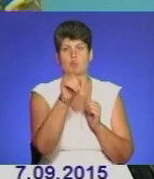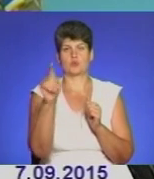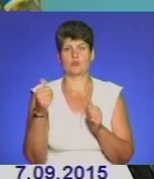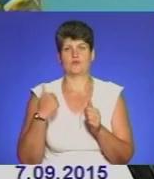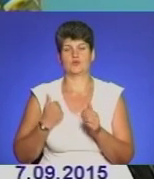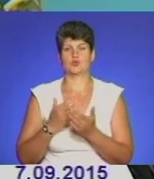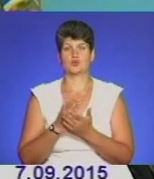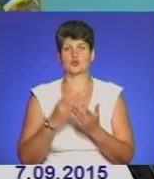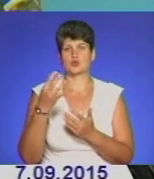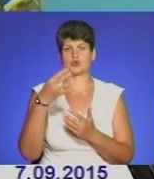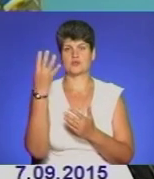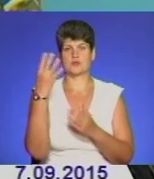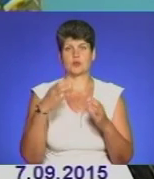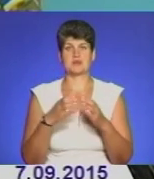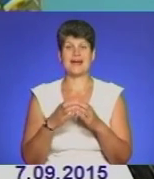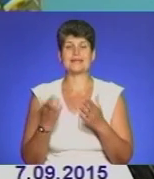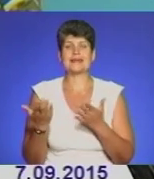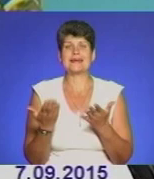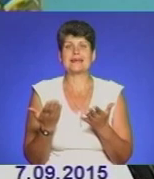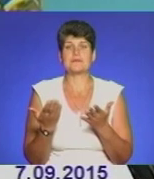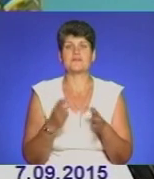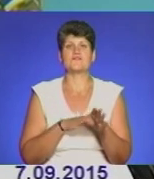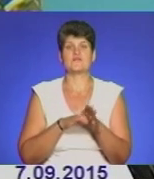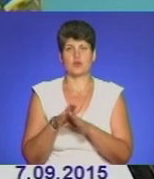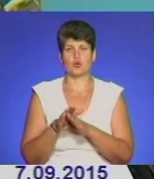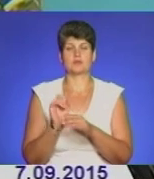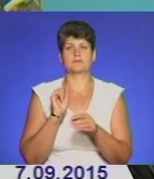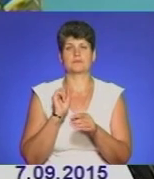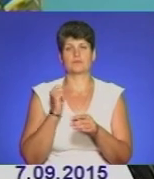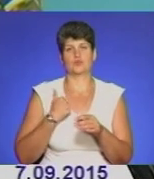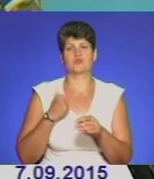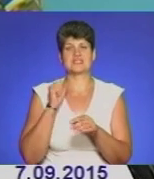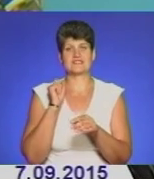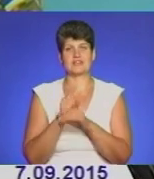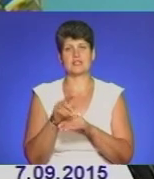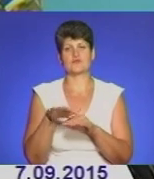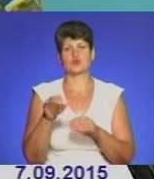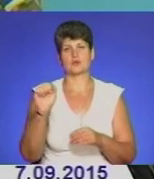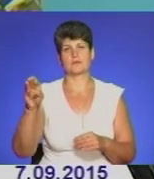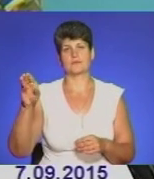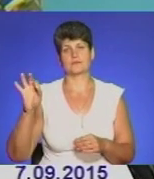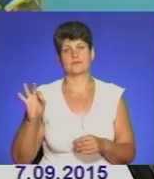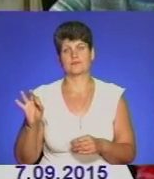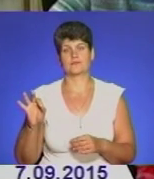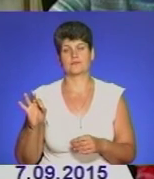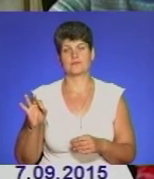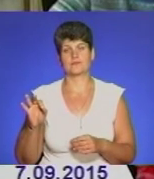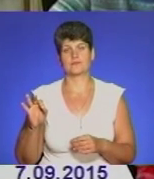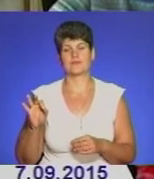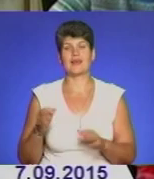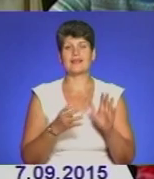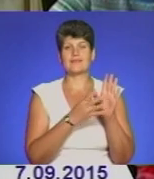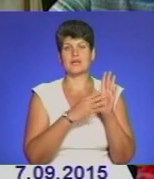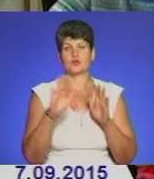військовослужбовцю 44-ї бригади, котрий виконує поставлені бойові завдання в зоні проведення антитерористичної операції.